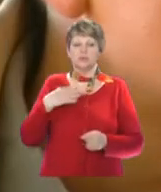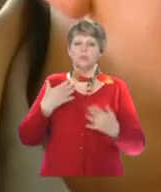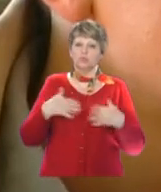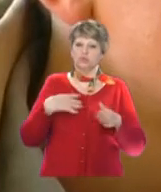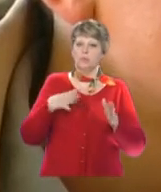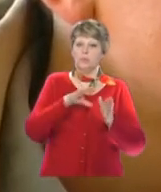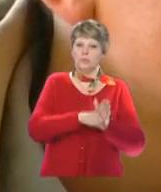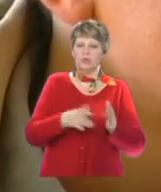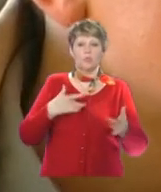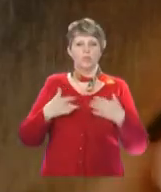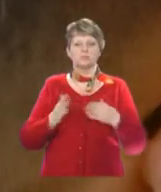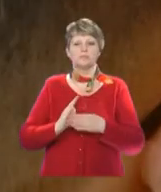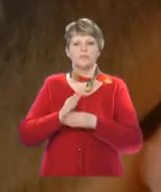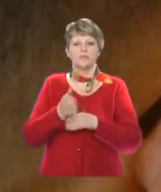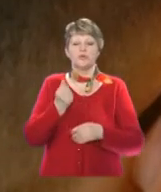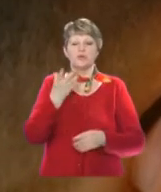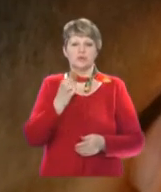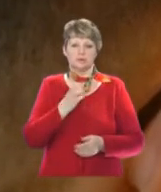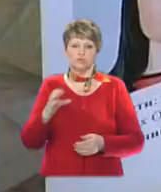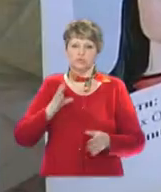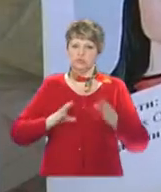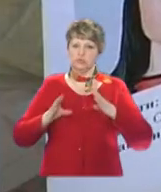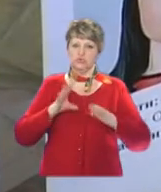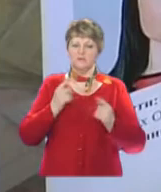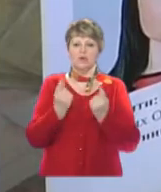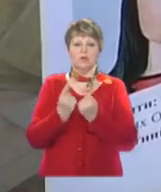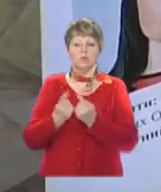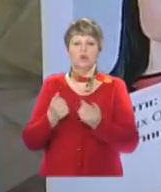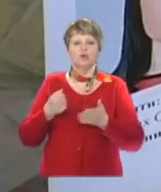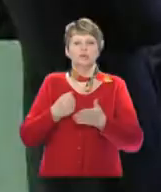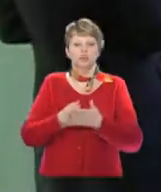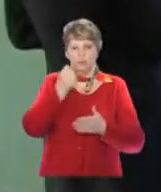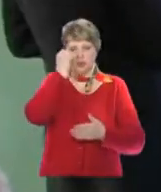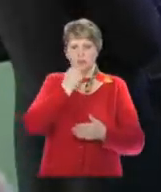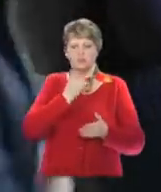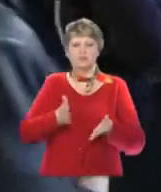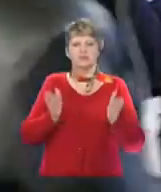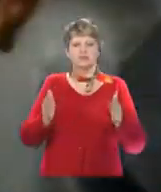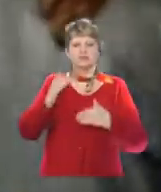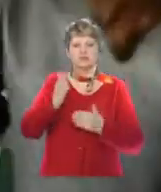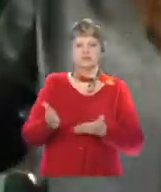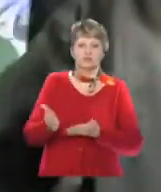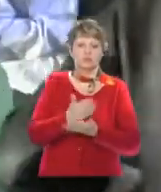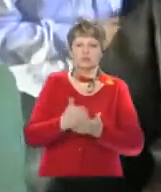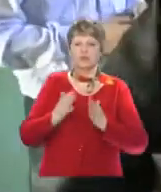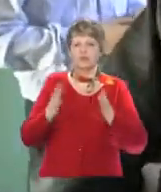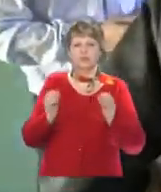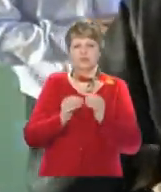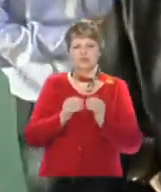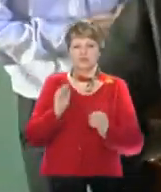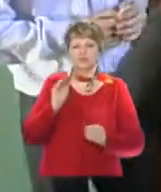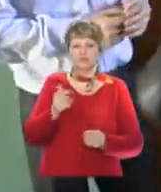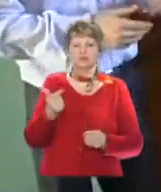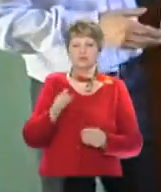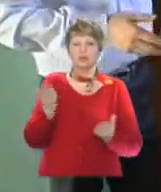померли. Концерт відвідали кілька сотень студентів та колег. До благодійної скриньки зібрали більше 10 тисяч гривень, які передали